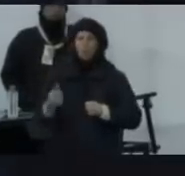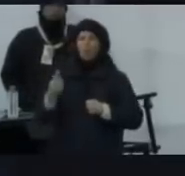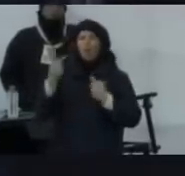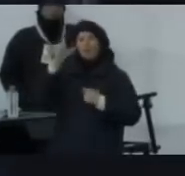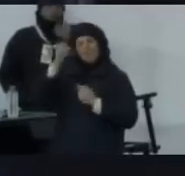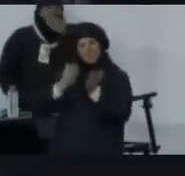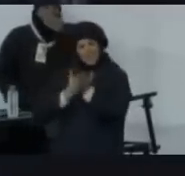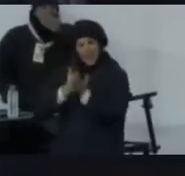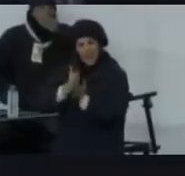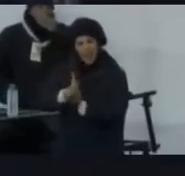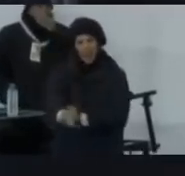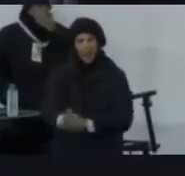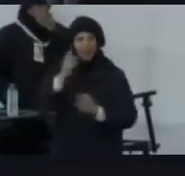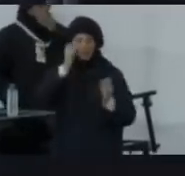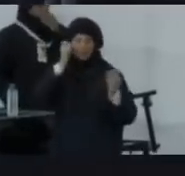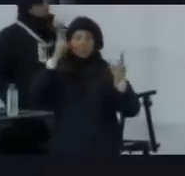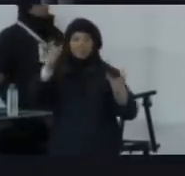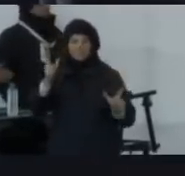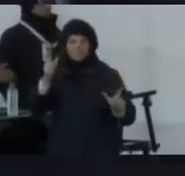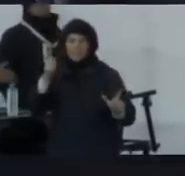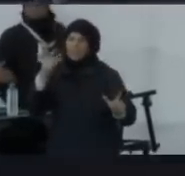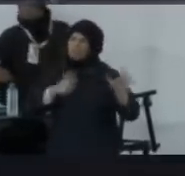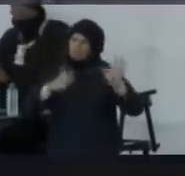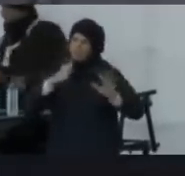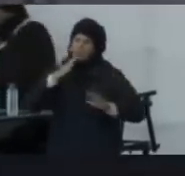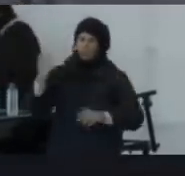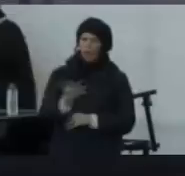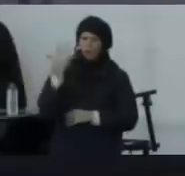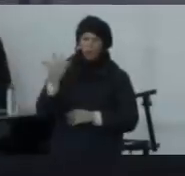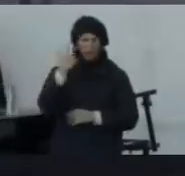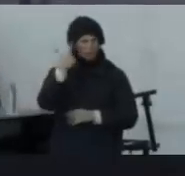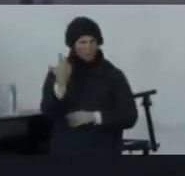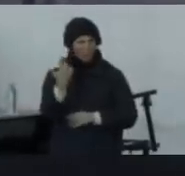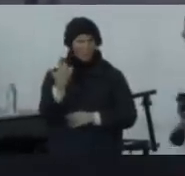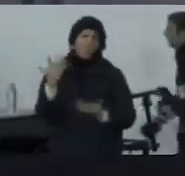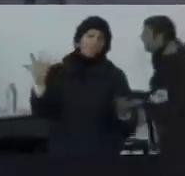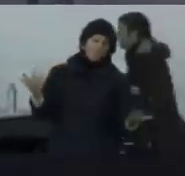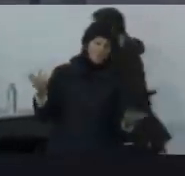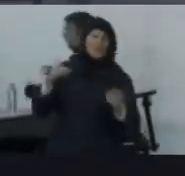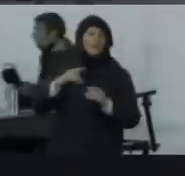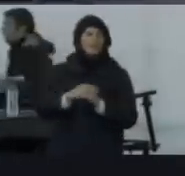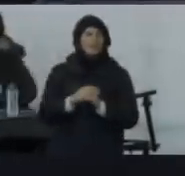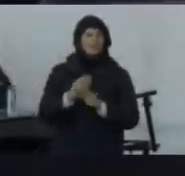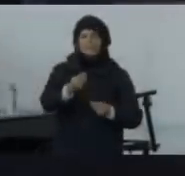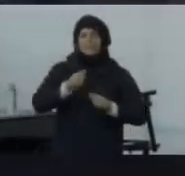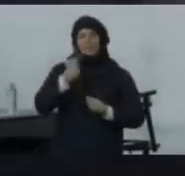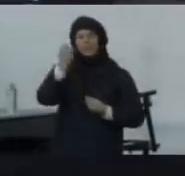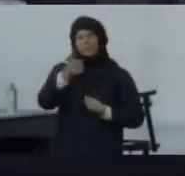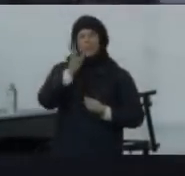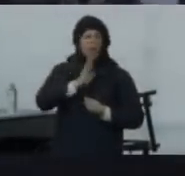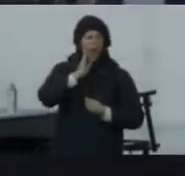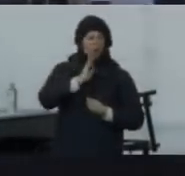dopo 20 anni che c'è qualcosa che non quadra. Sapete, no, è facile, dammi un po' d'acqua,